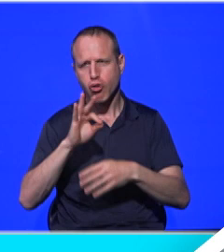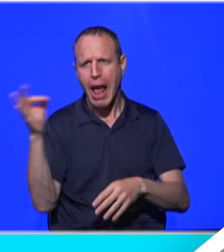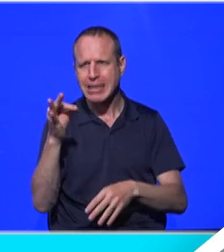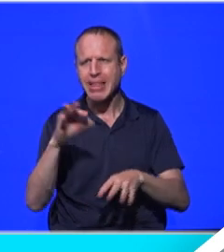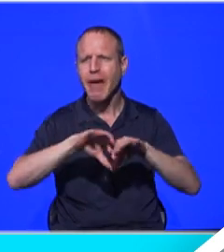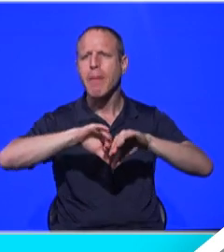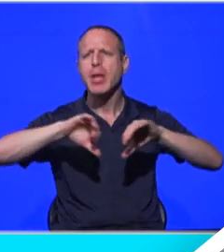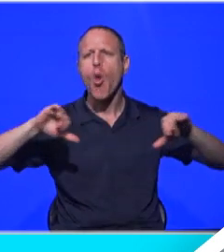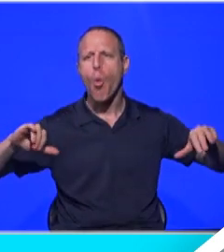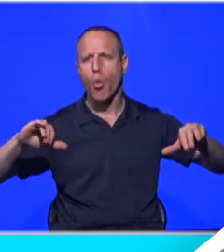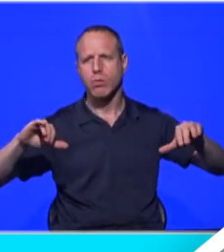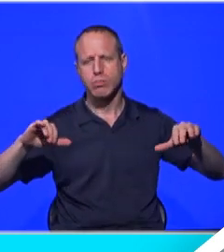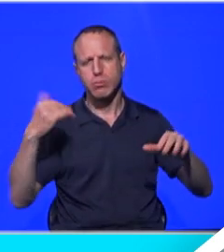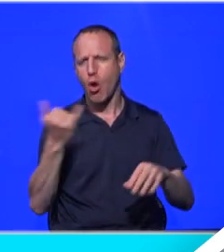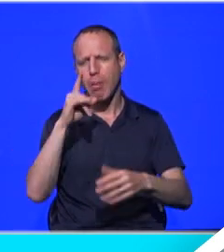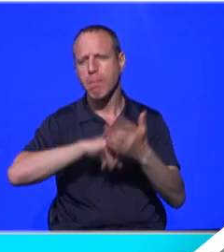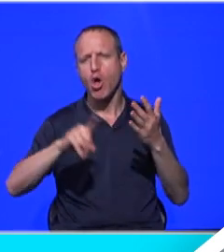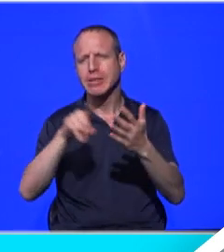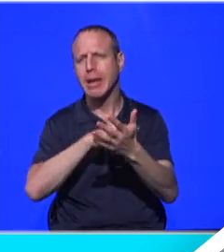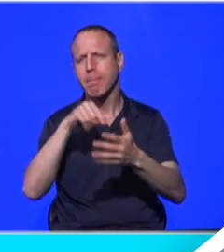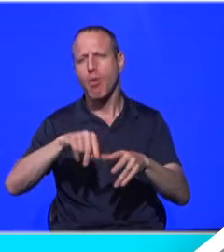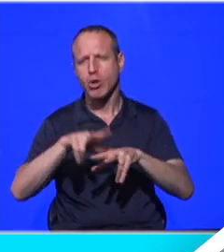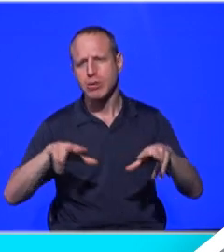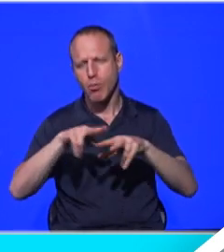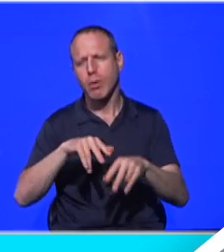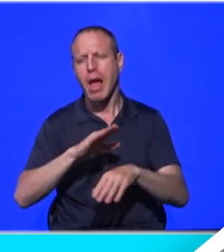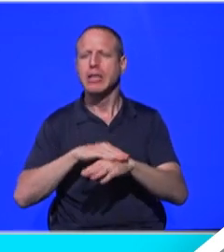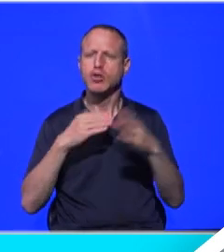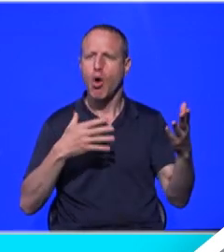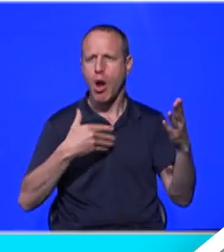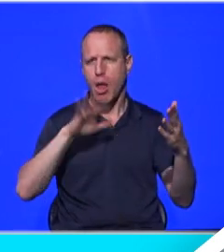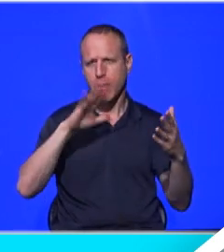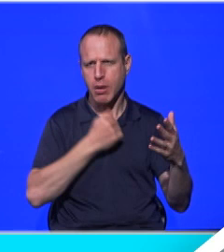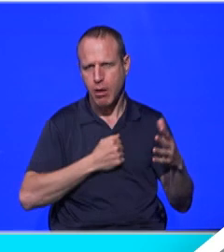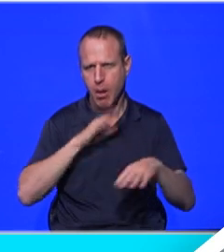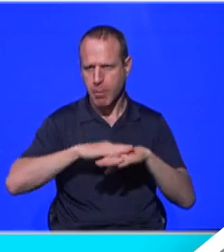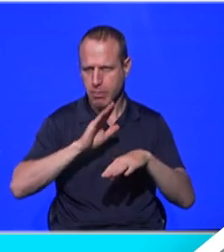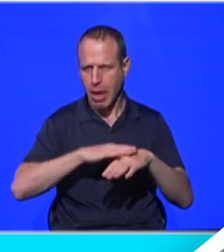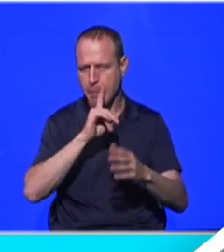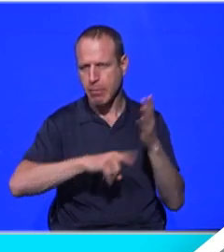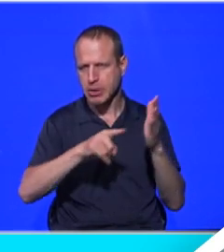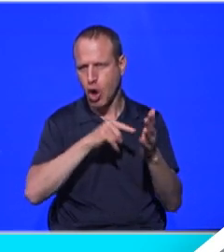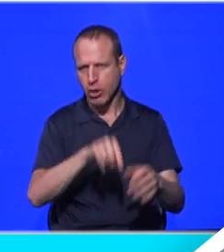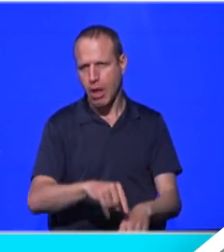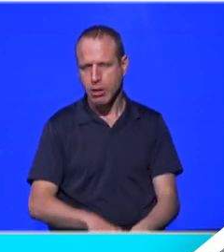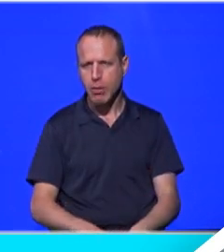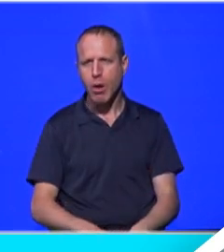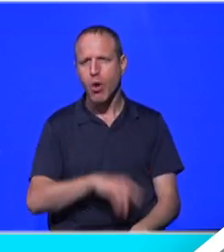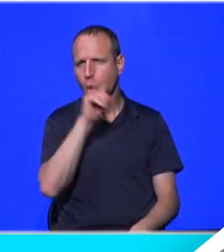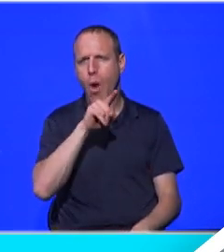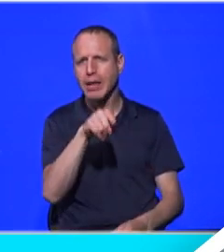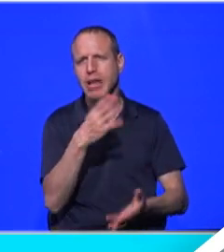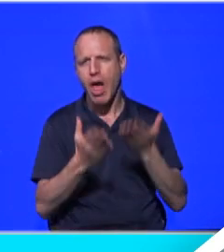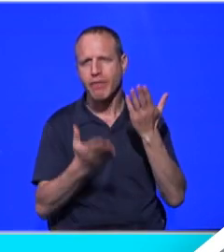ופילוג, שכל הזמן פוסלים פה ציבורים. אוקיי. והשמאל למרבה הצער מתמחה בפסילות האלה. ואולי זה